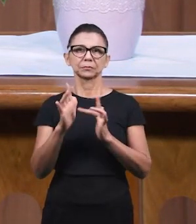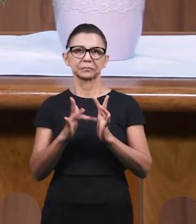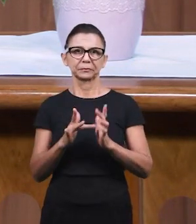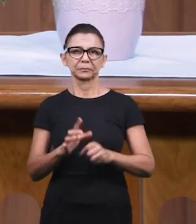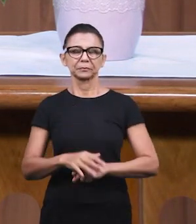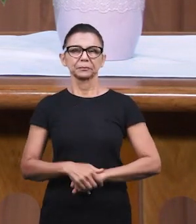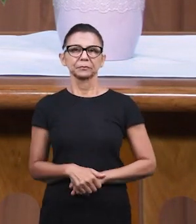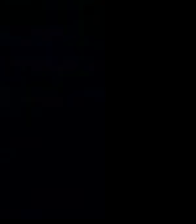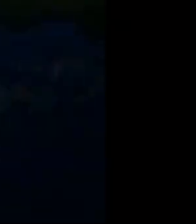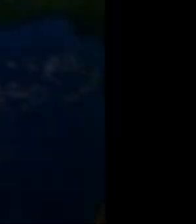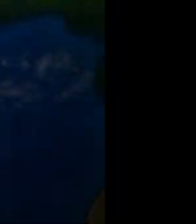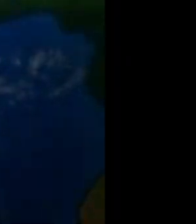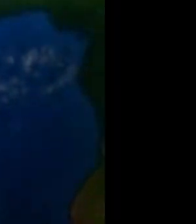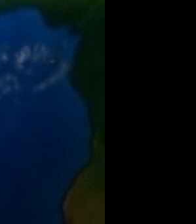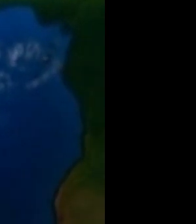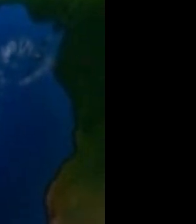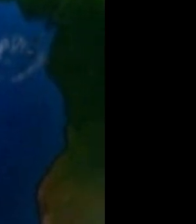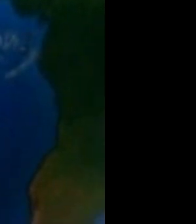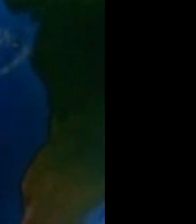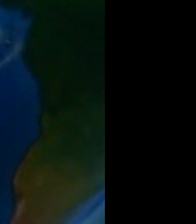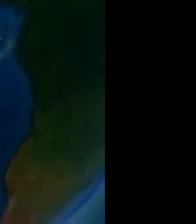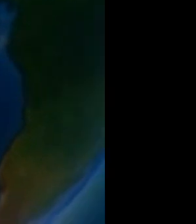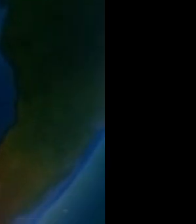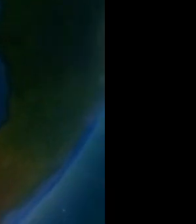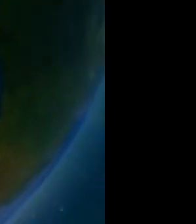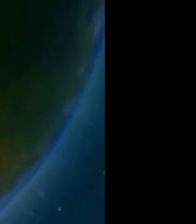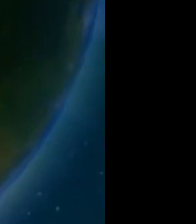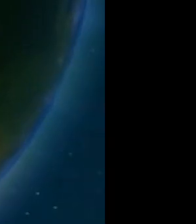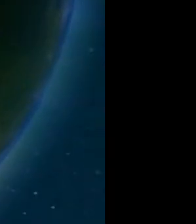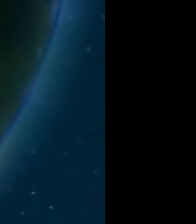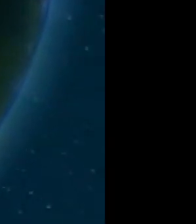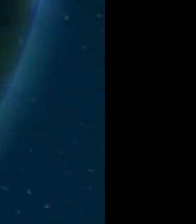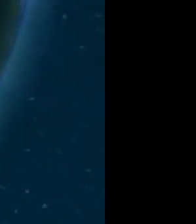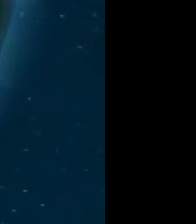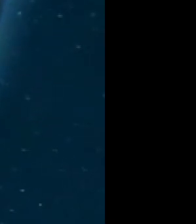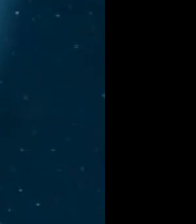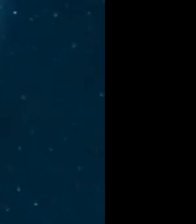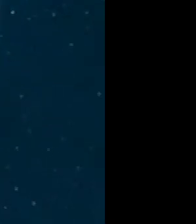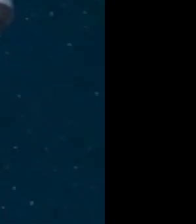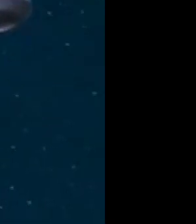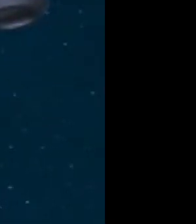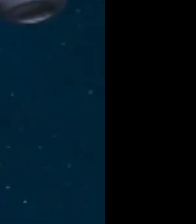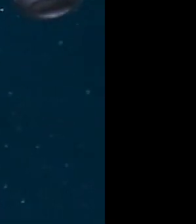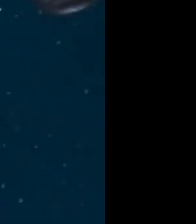помощи. Господь да благословит всех вас. Мир Господа Иисуса. Аминь.